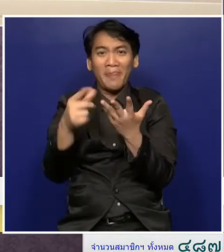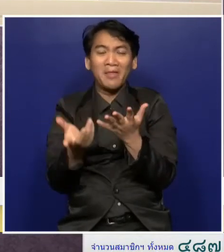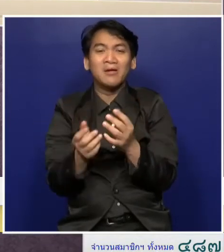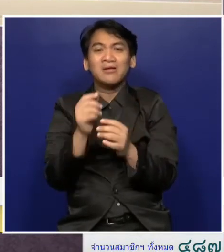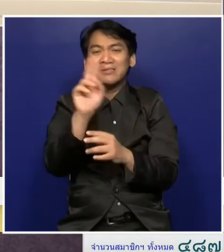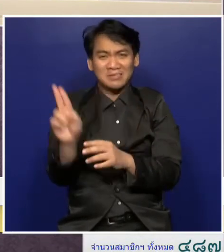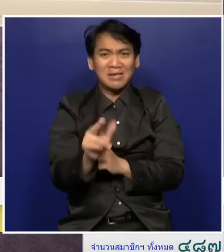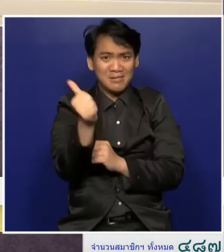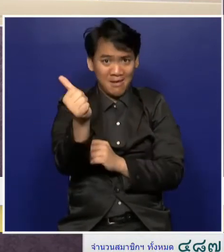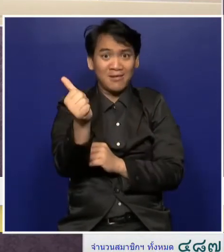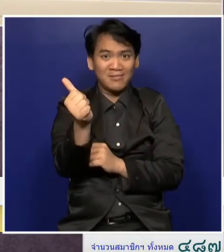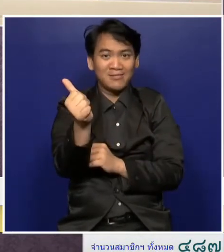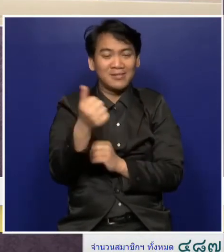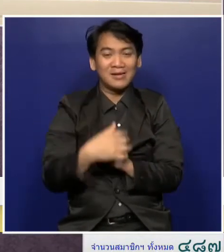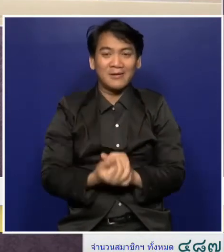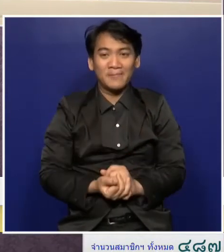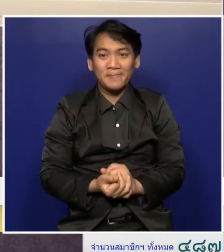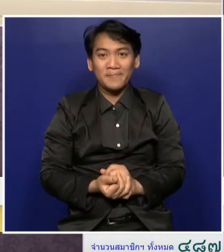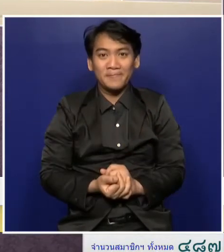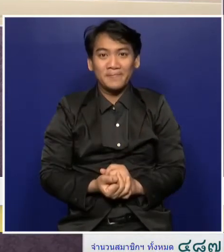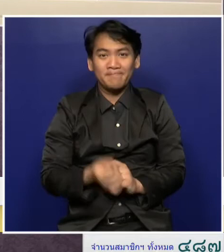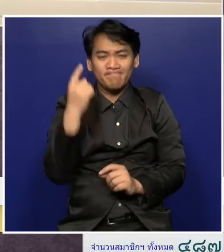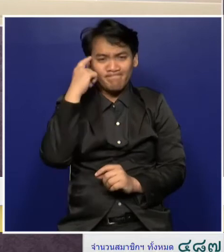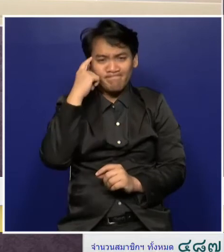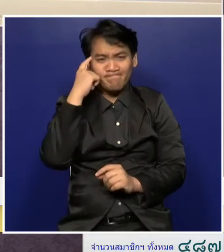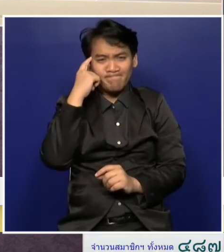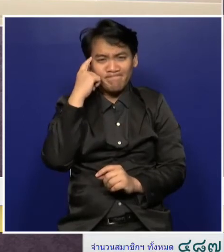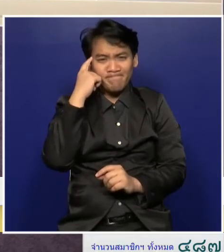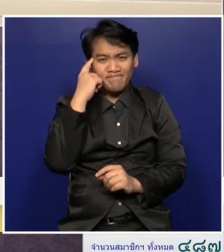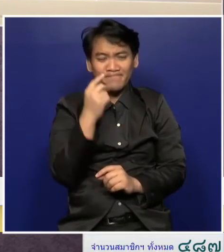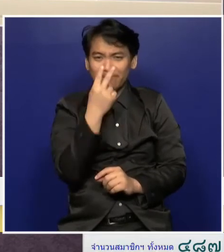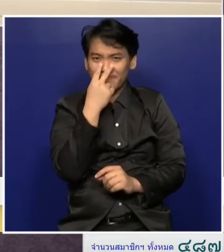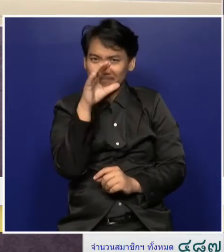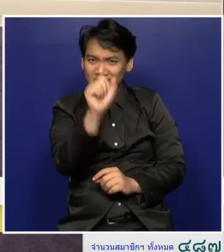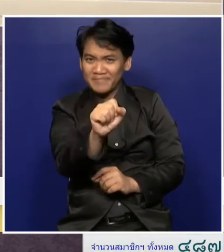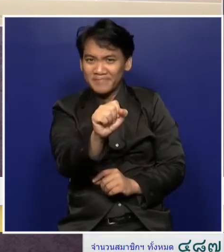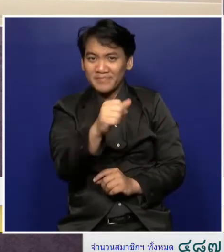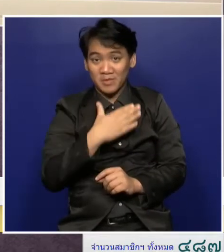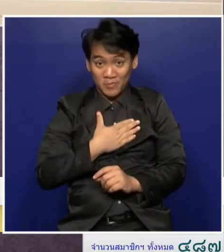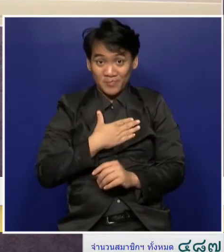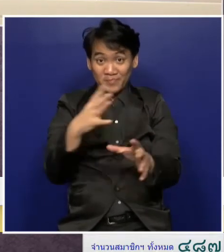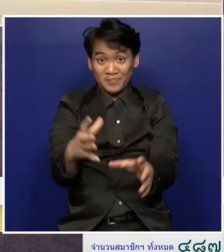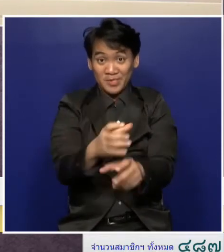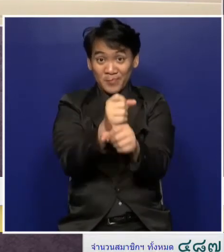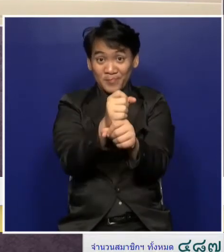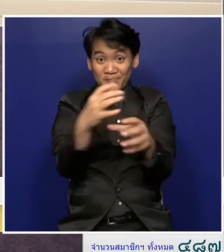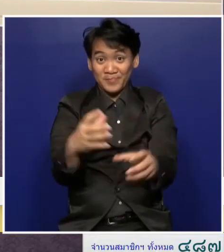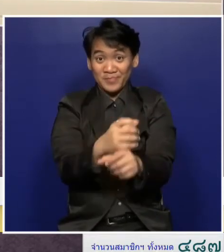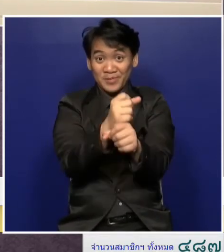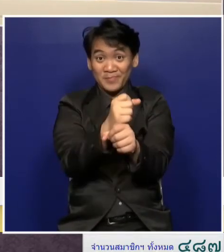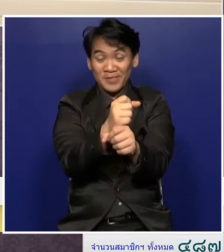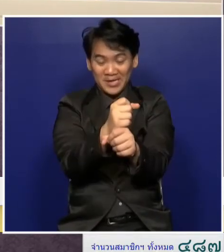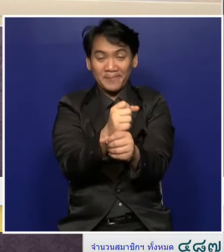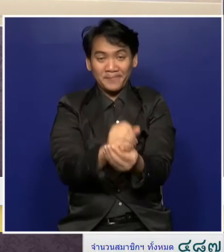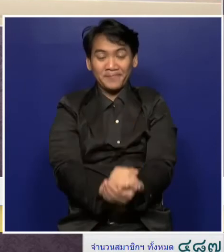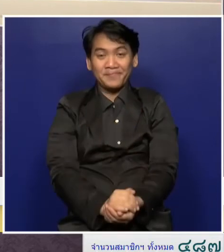สำหรบทงด้านของข้อเสนอข้สังเกตนะครับของขรุยัิสรุปสั้นๆไม่มากไม่เบลิเวลาของทานประทานนะครั